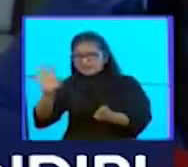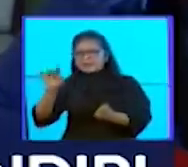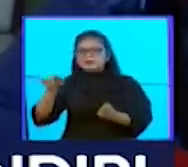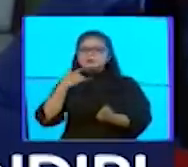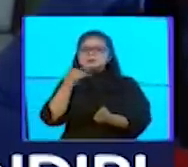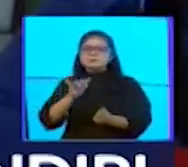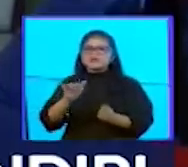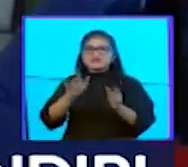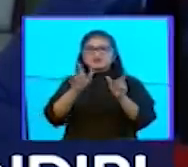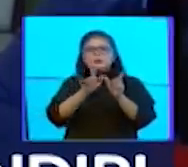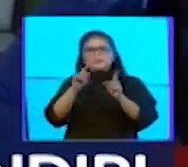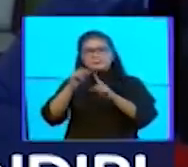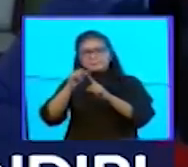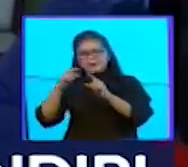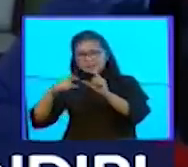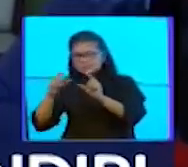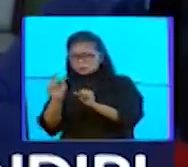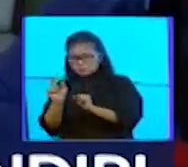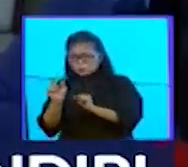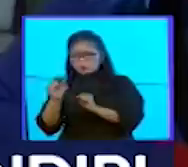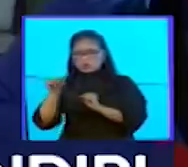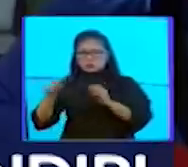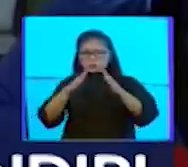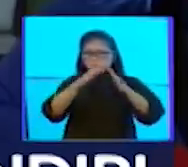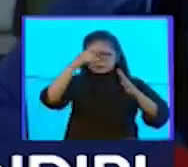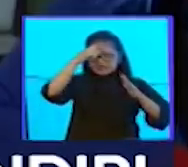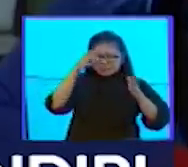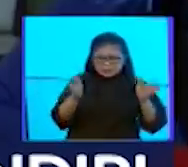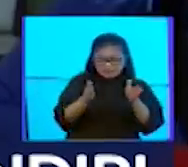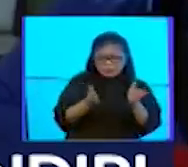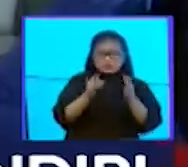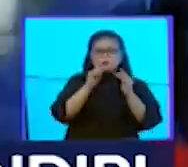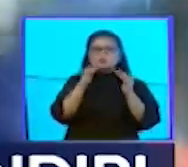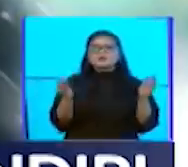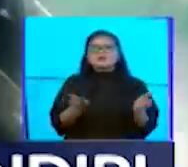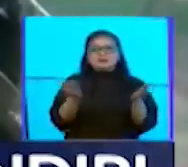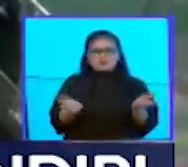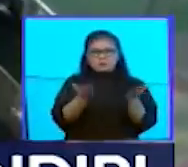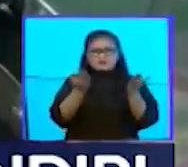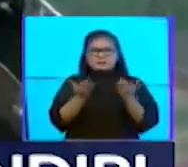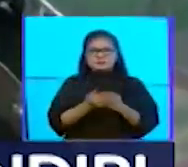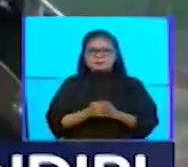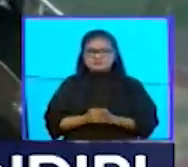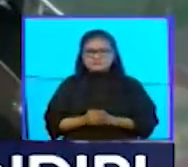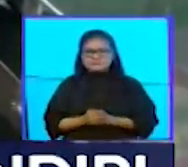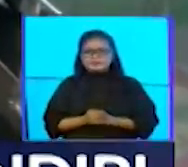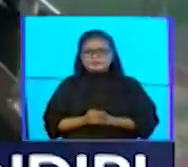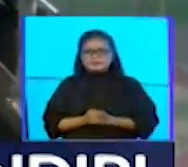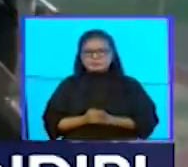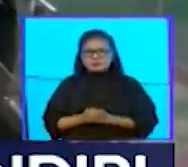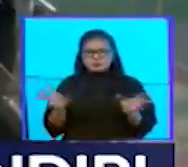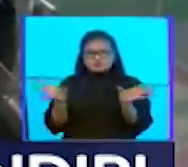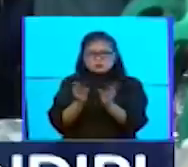dan PPSU dan serta puskesmas dalam penanganan pemulasaran jenazah. Penuhnya kapasitas rumah